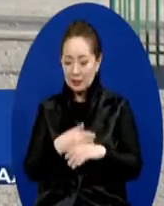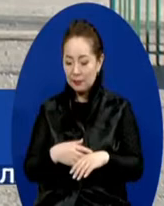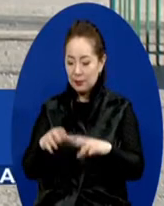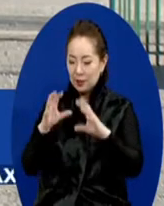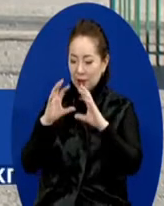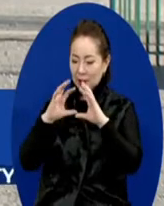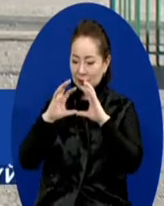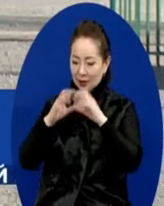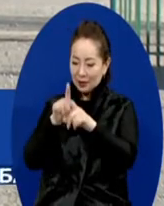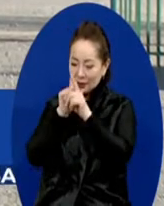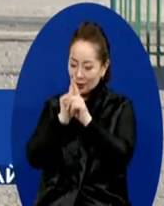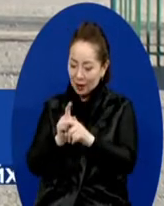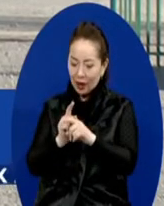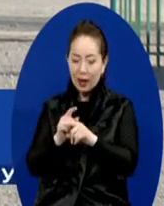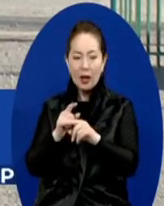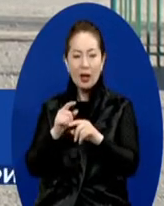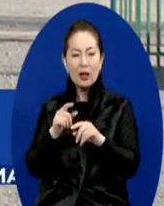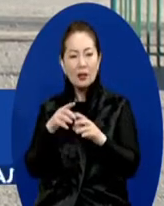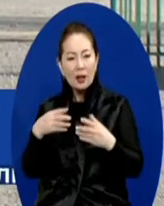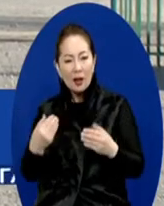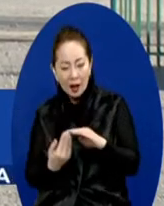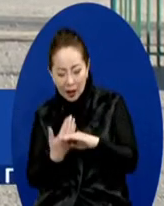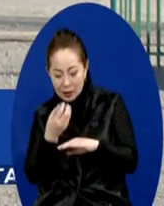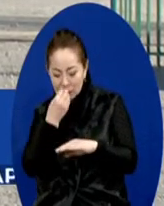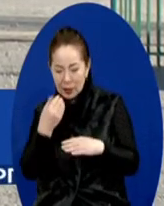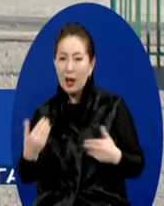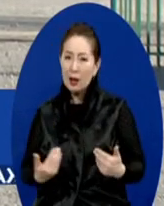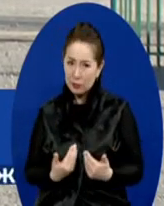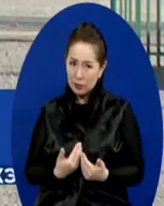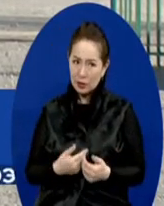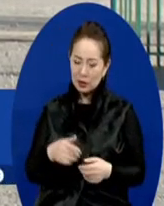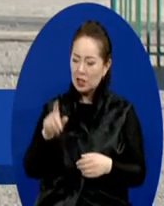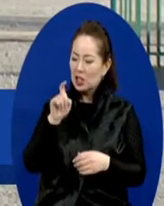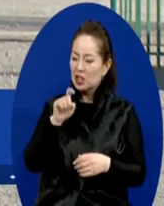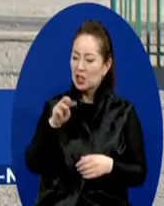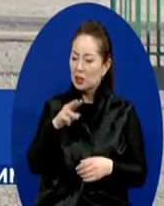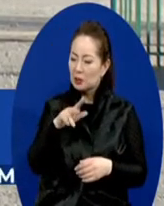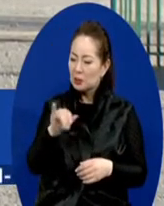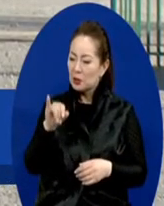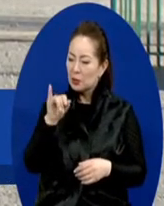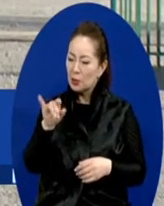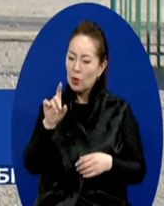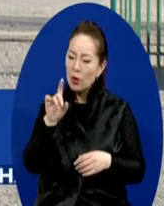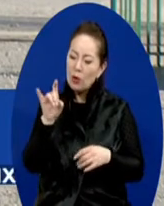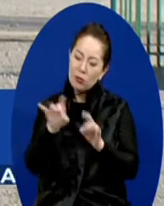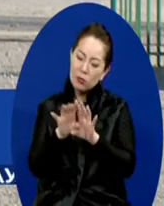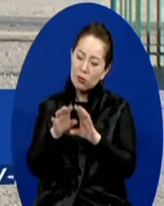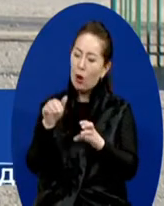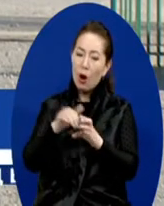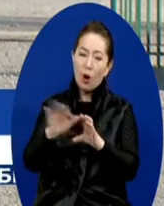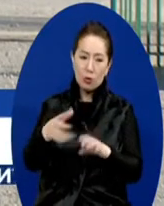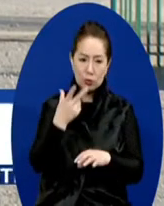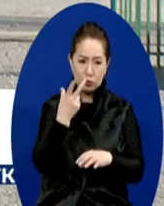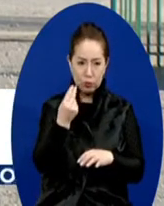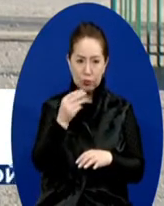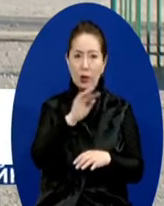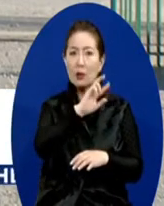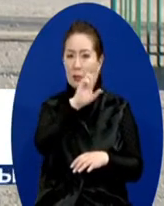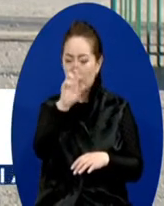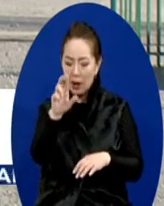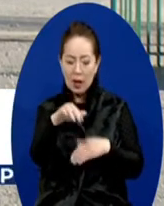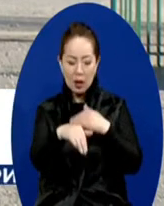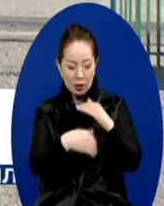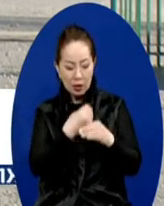төсөлд ингэж амжилт байгаа нь бол бас олзуу штэ. Эндээс зөвхөн одоо цэвэр одоо ямар ч удаа химийн юм уур бол бас ороогүй зөвхөн одоо